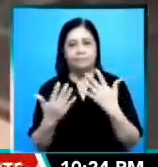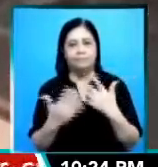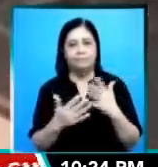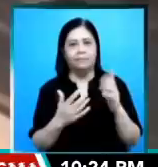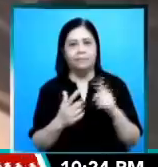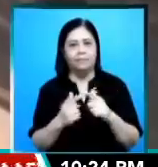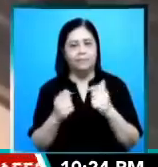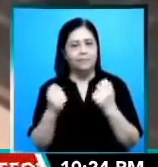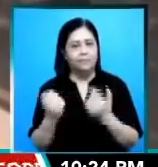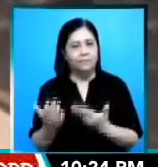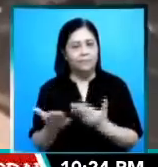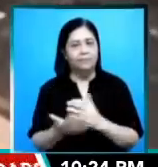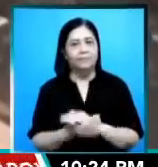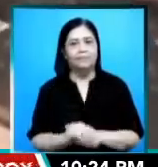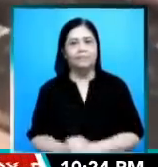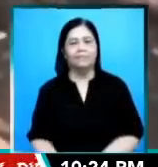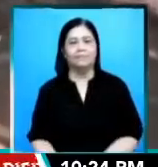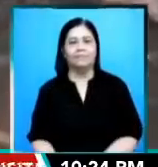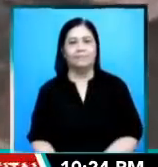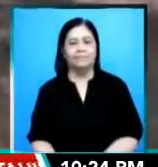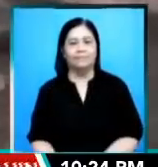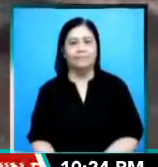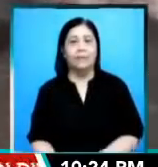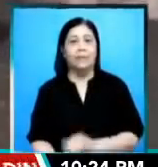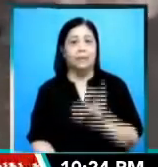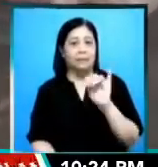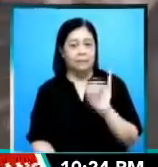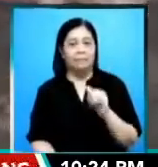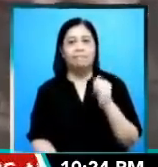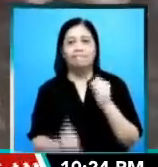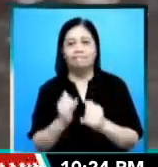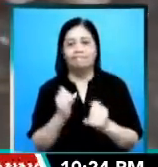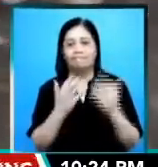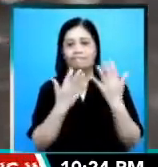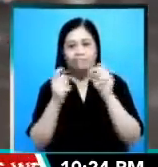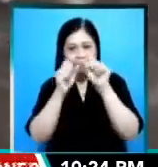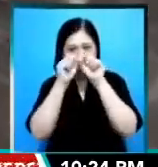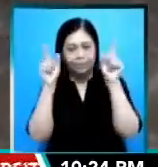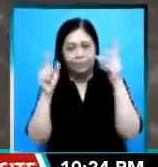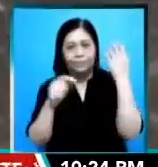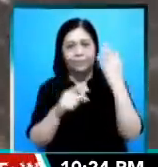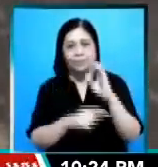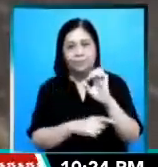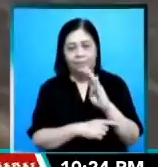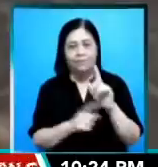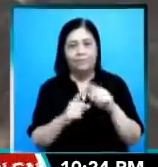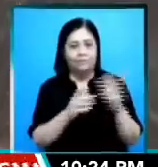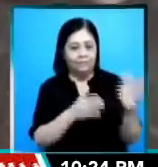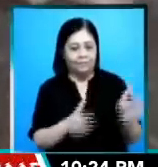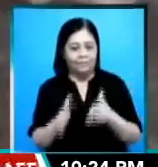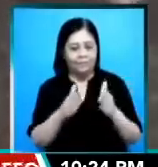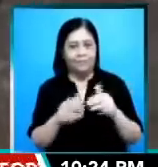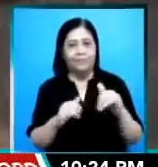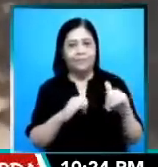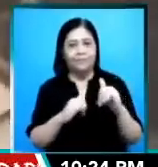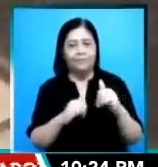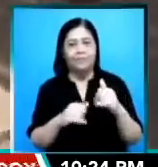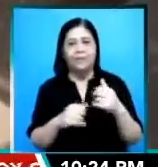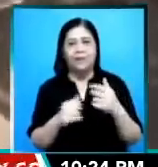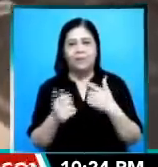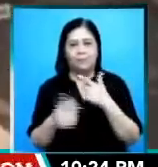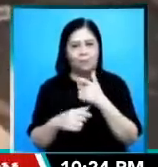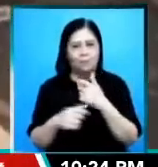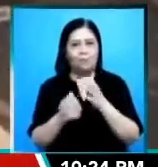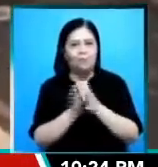you! Yan naman ang huling birthday surprise noong Pebrero na inorganisa ng mga kapwa gun enthusiasts na kasama